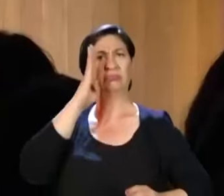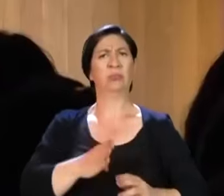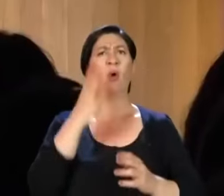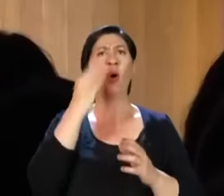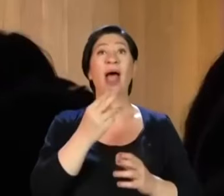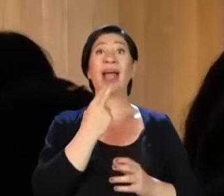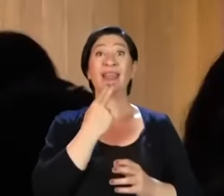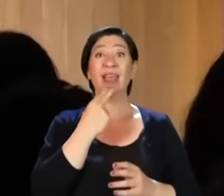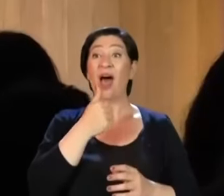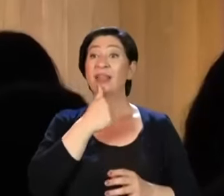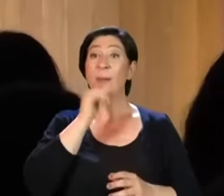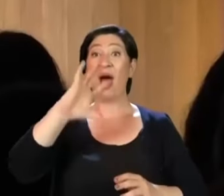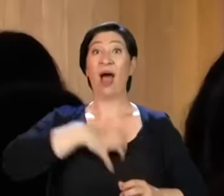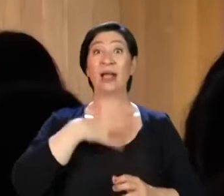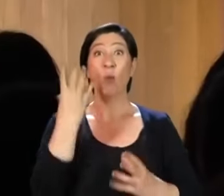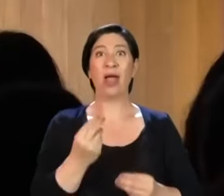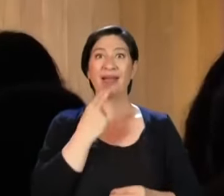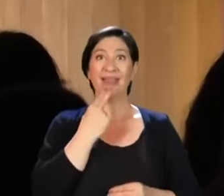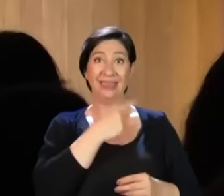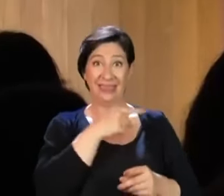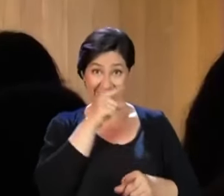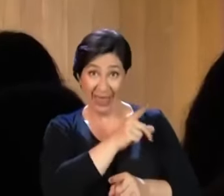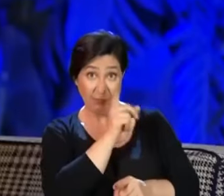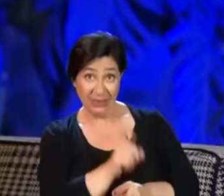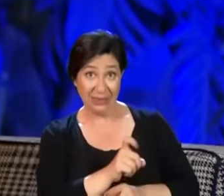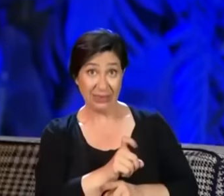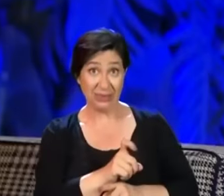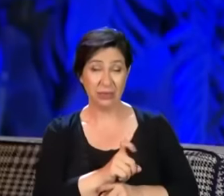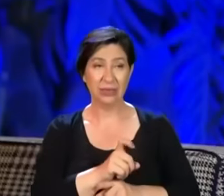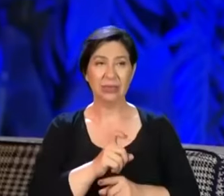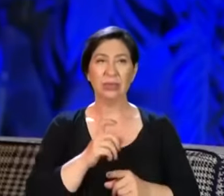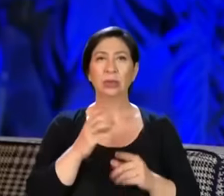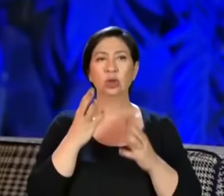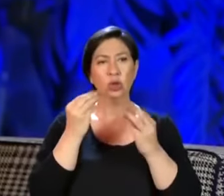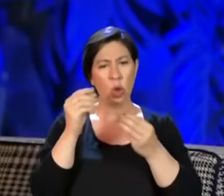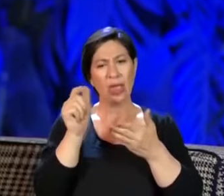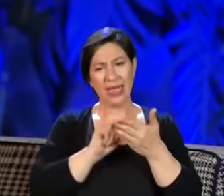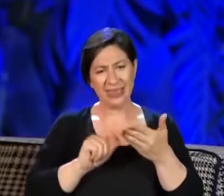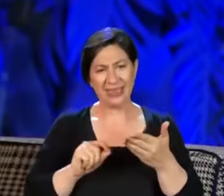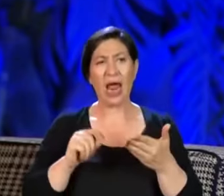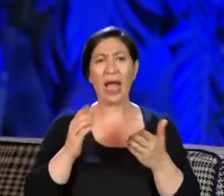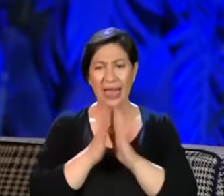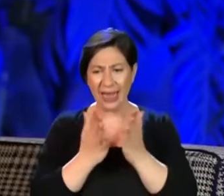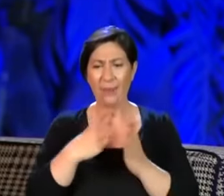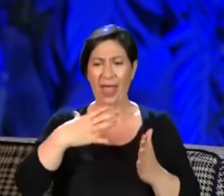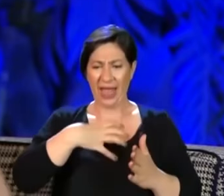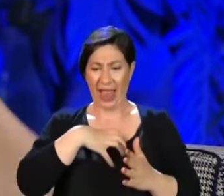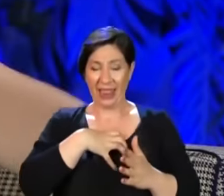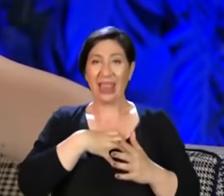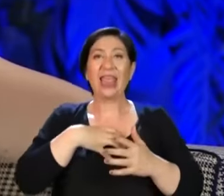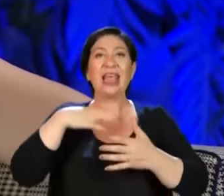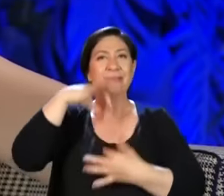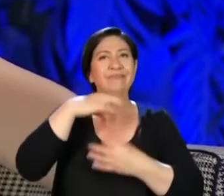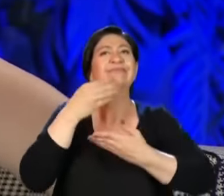adama hakim olan kadın sen misin E birçok yazar aslında kitaplarında kendinden Yola